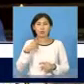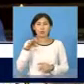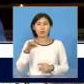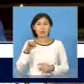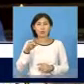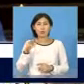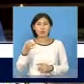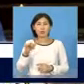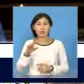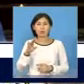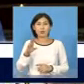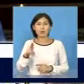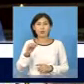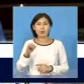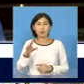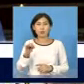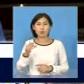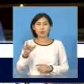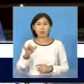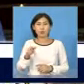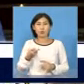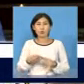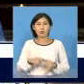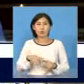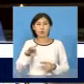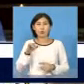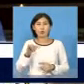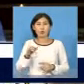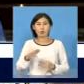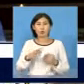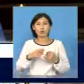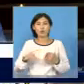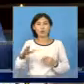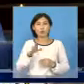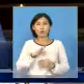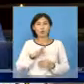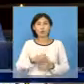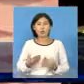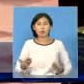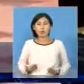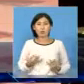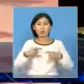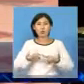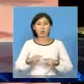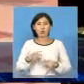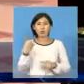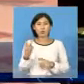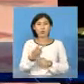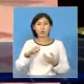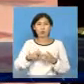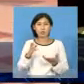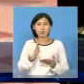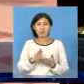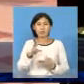және Кеңгірбай дейді. Қырғызбай, Кеңгірбайлар осы Ырғыз өзенінің бойында, Кеңгір өзенінің бойларында дүниеге келген. Екінші бір мәселе